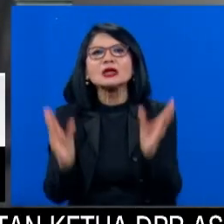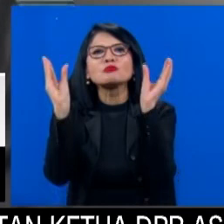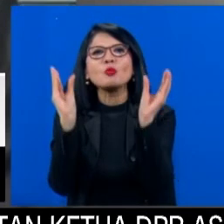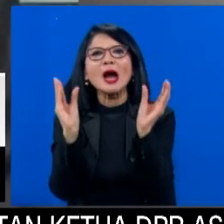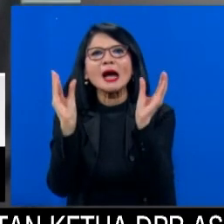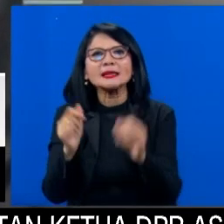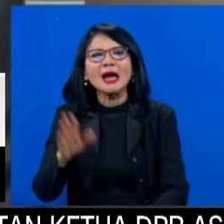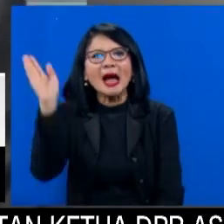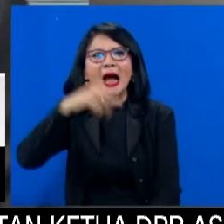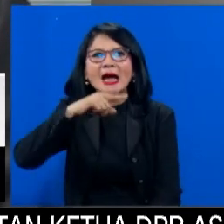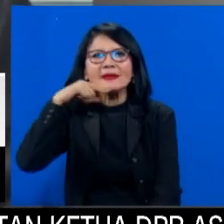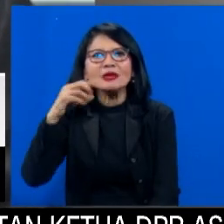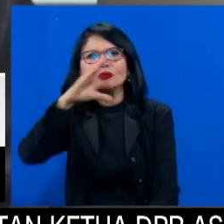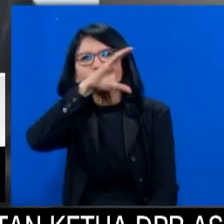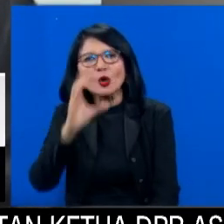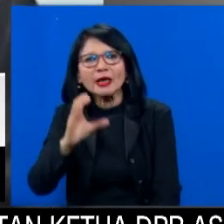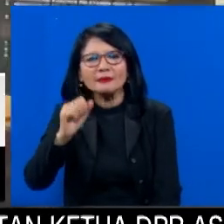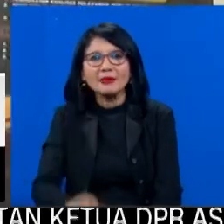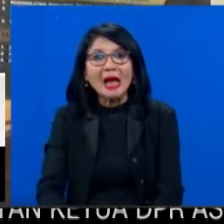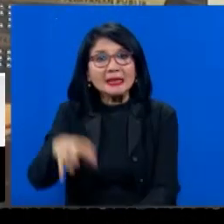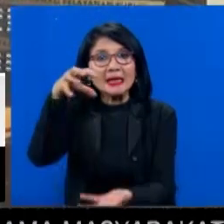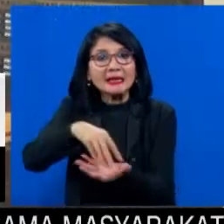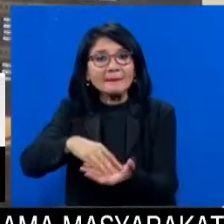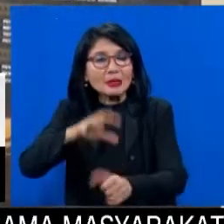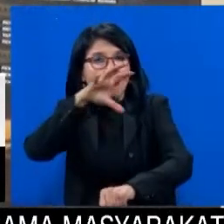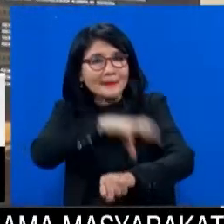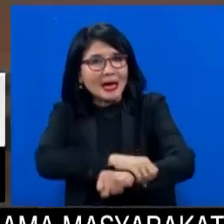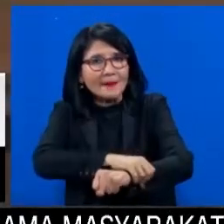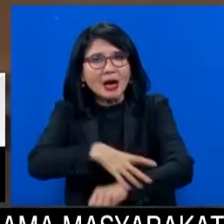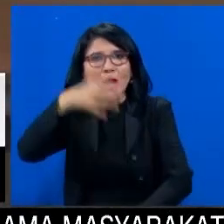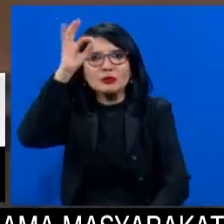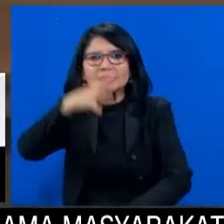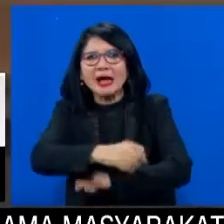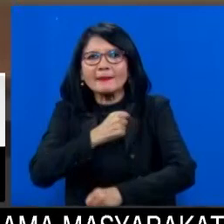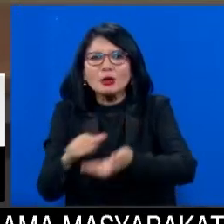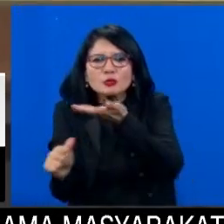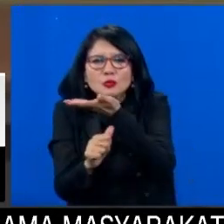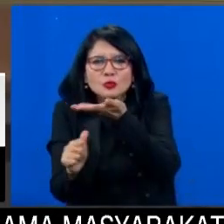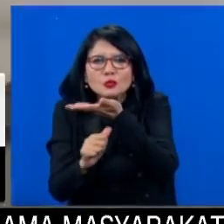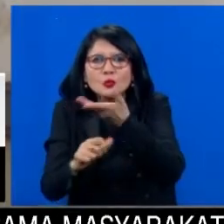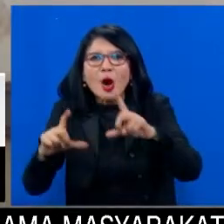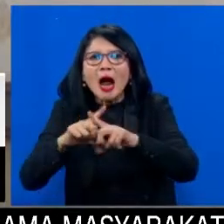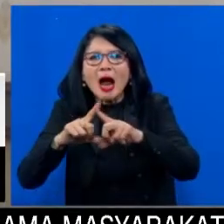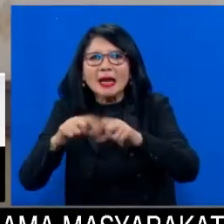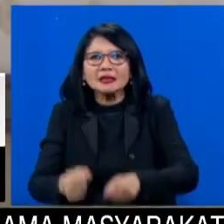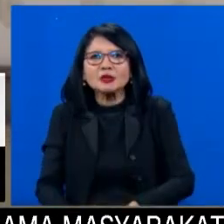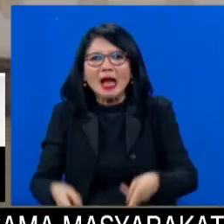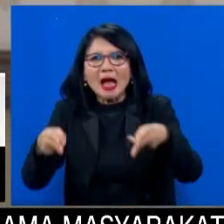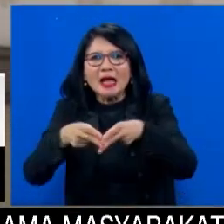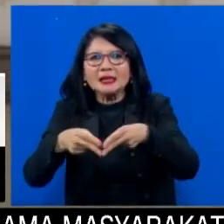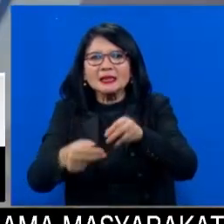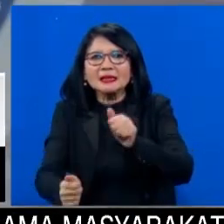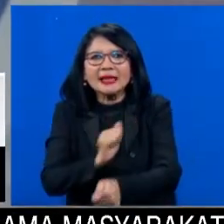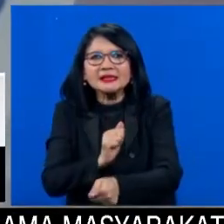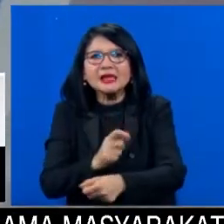sore 31 Juli. Dari lokasi penangkapan, polisi menyita alat isap sabu. Selain itu, saat tes urin, ketiganya